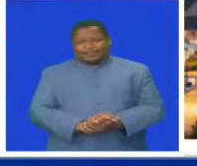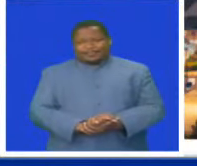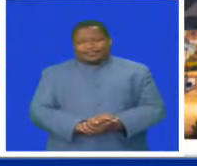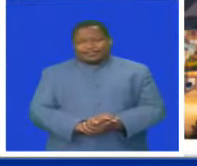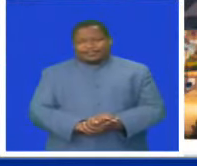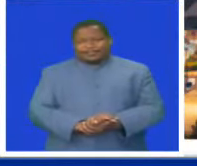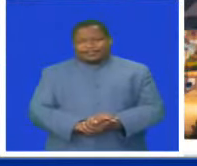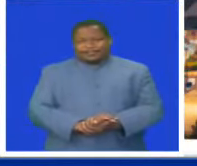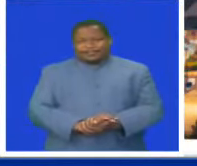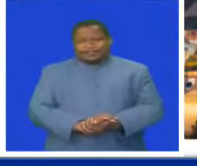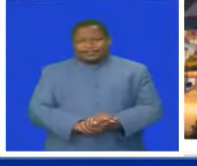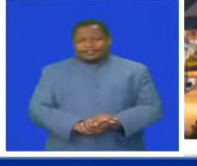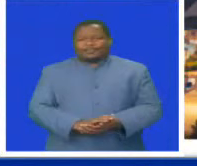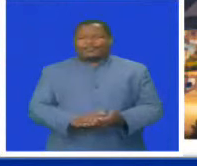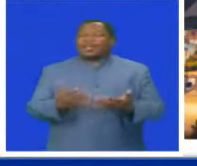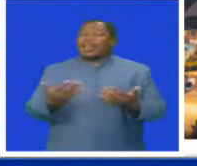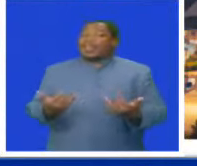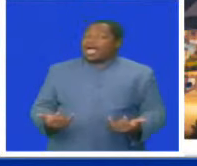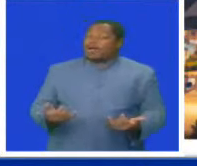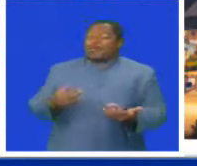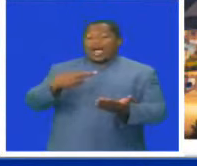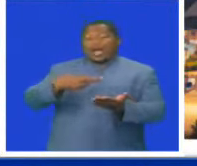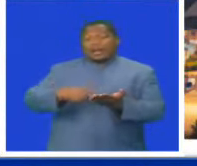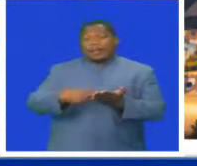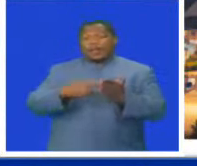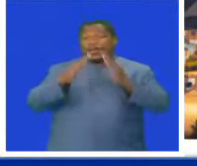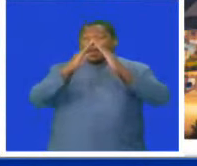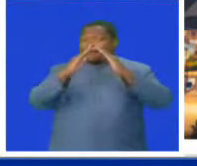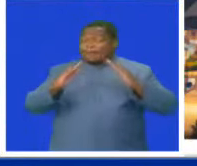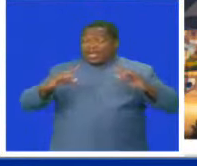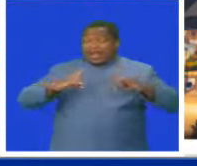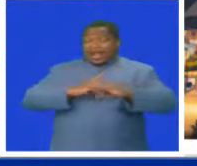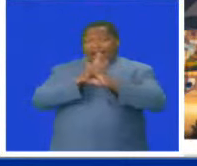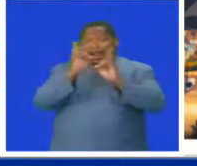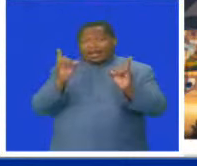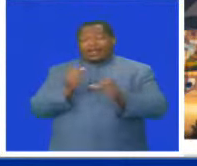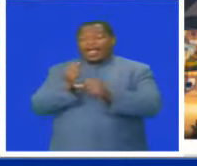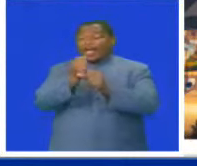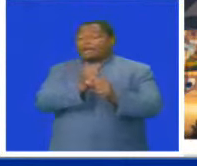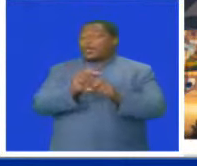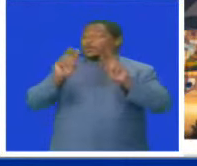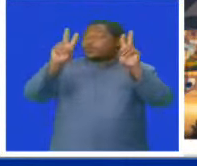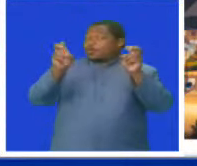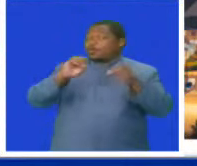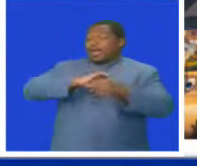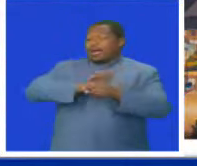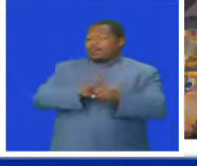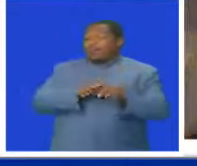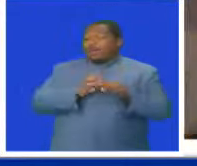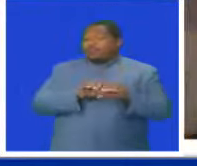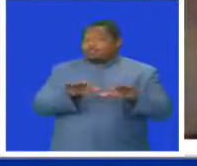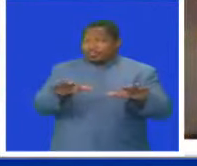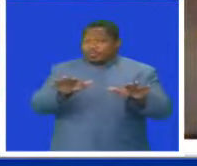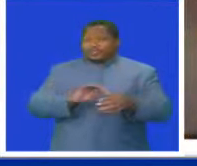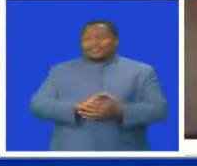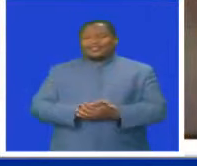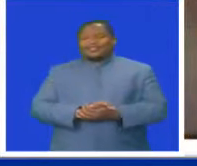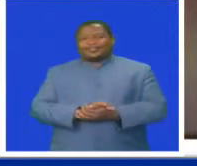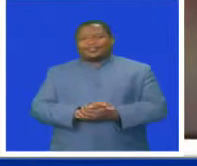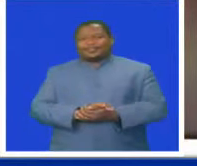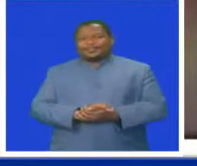Balanga lamahle kulesikhatsi manje sitawubukana ngombiko lophuma etiko letempilo ngemkhuhlane iCOVID-19. Bange